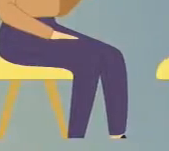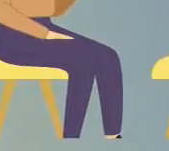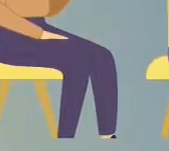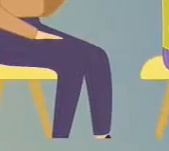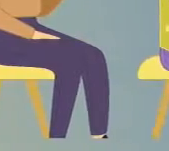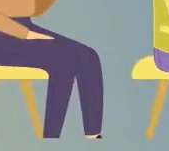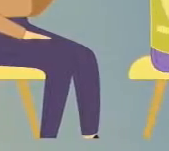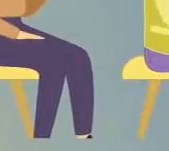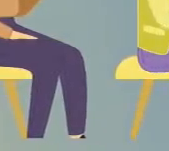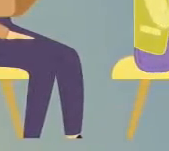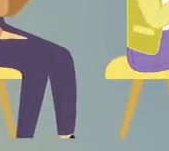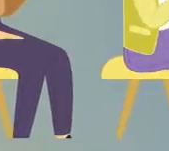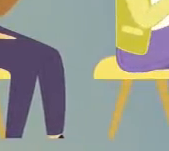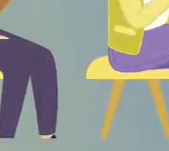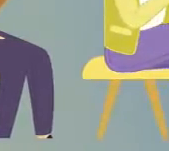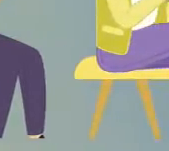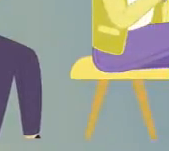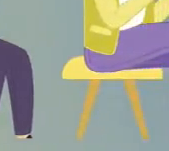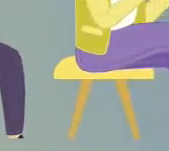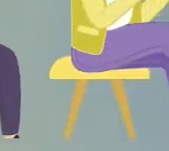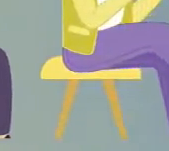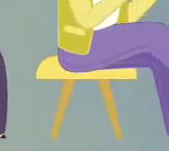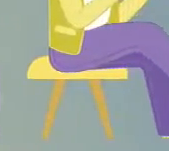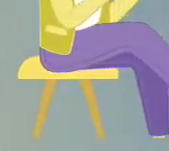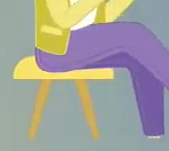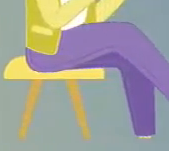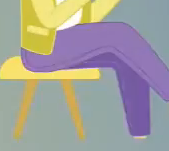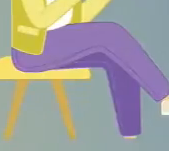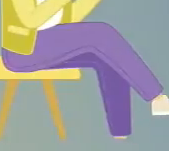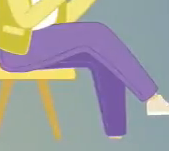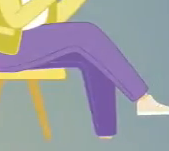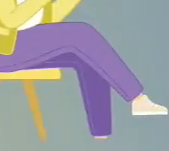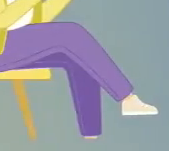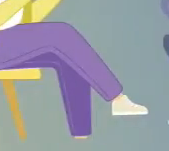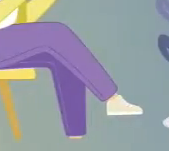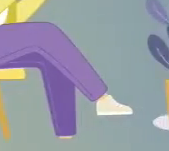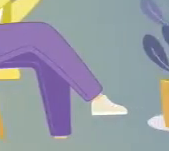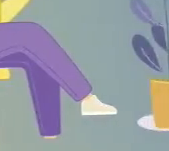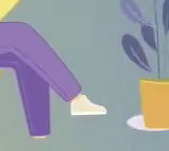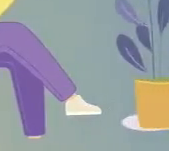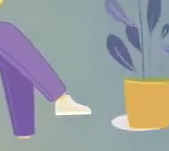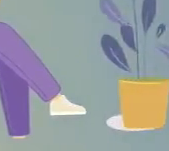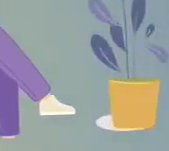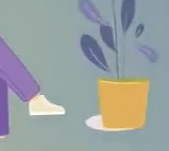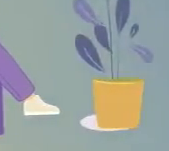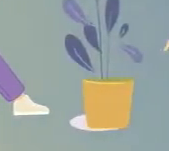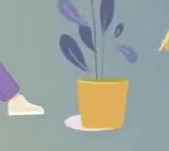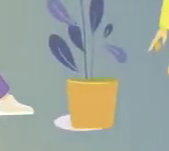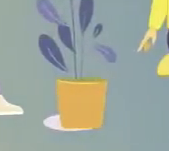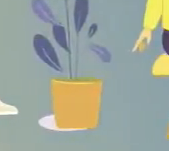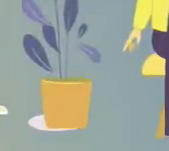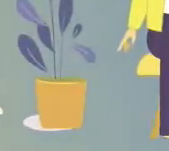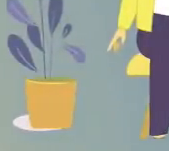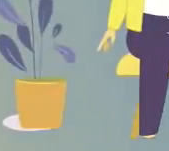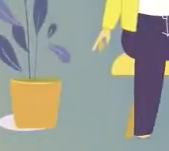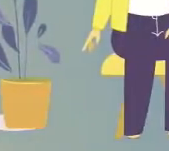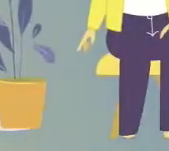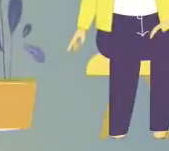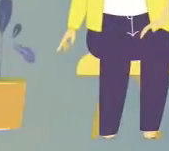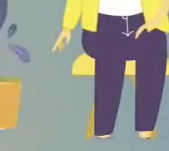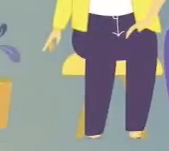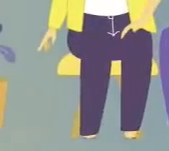sebanyak 2238 Triliun Rupiah persatu Oktober dan sudah menjangkau 104 juta tiga ratus